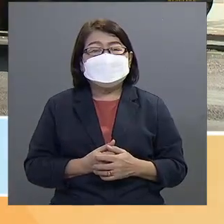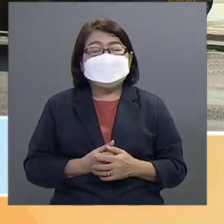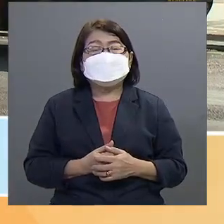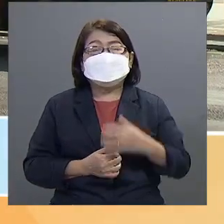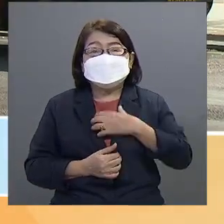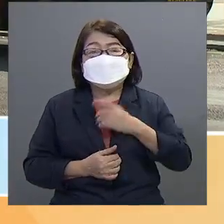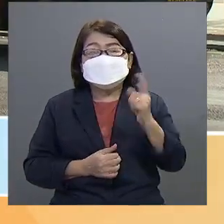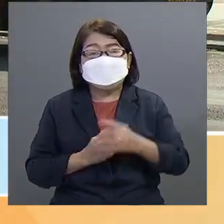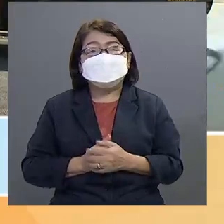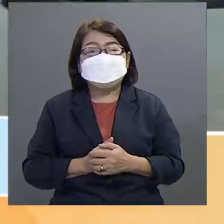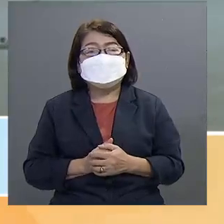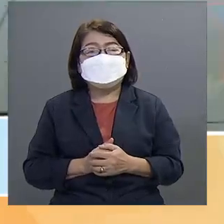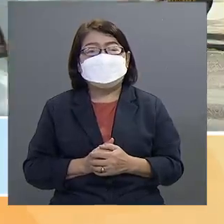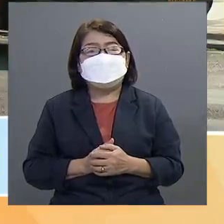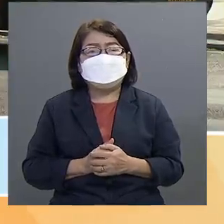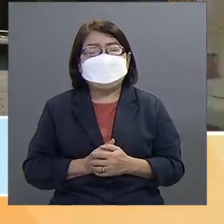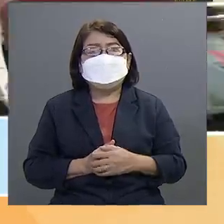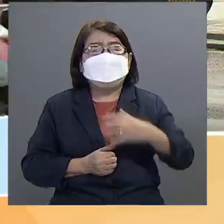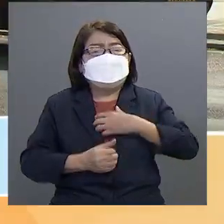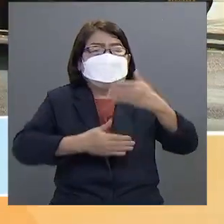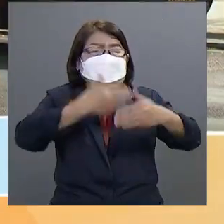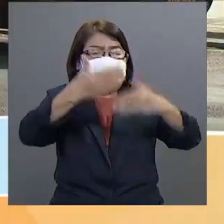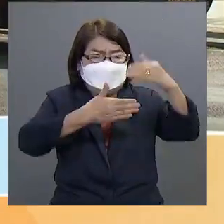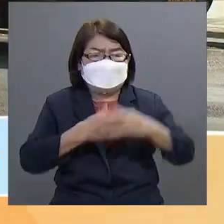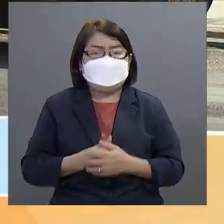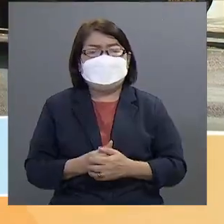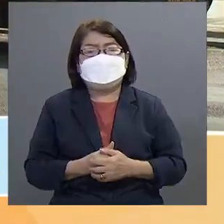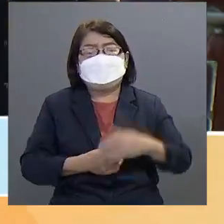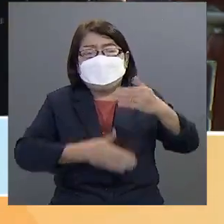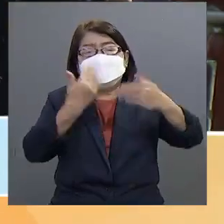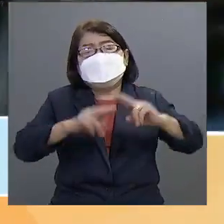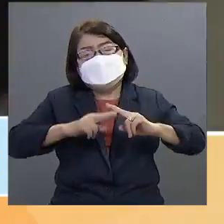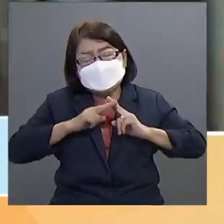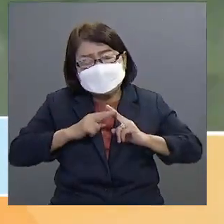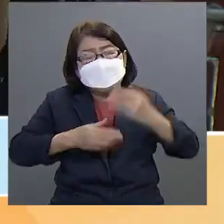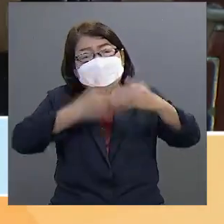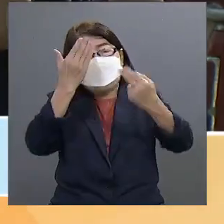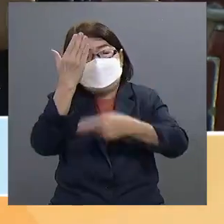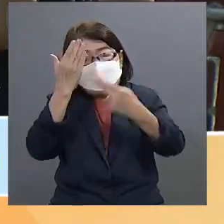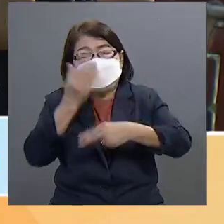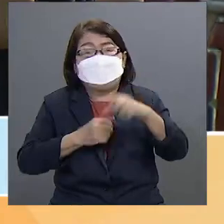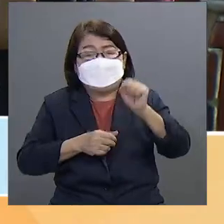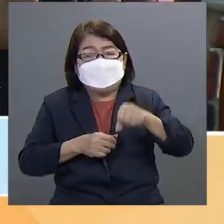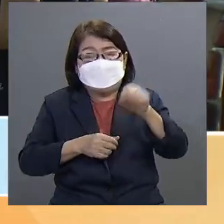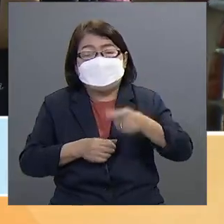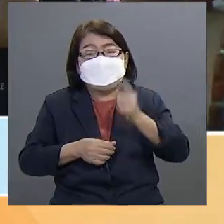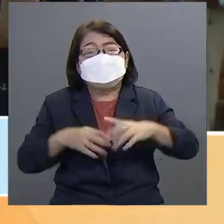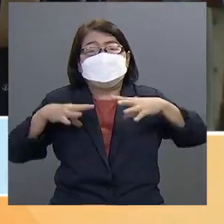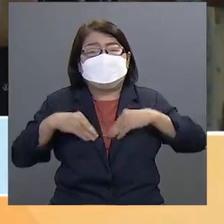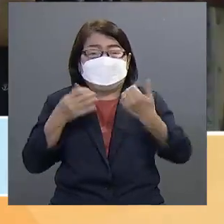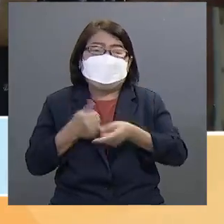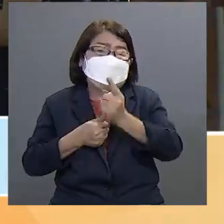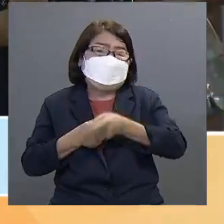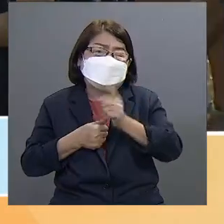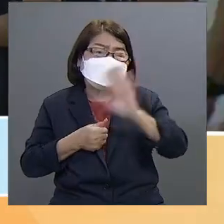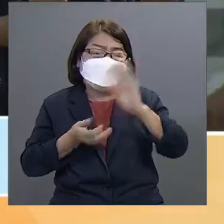scale rescale ต้องการพัฒนานะครับพัฒนาตนนะครับต้องยอมรับว่าวันนี้เนี่ยมันเปลี่ยนแปลงไปเยอะมากนะครับการท่องเ